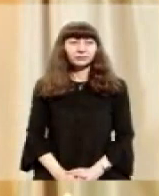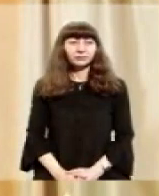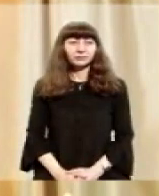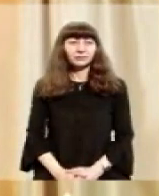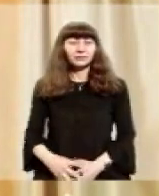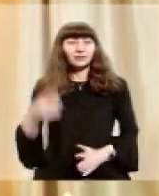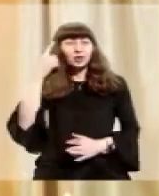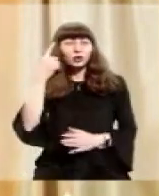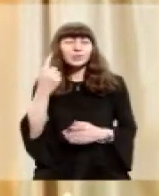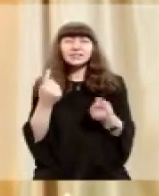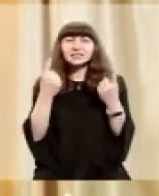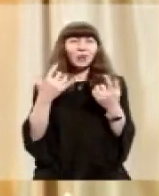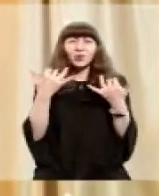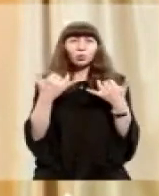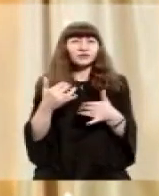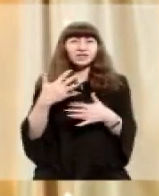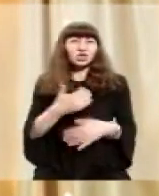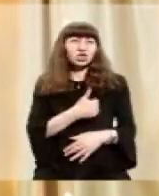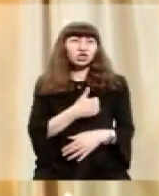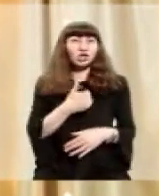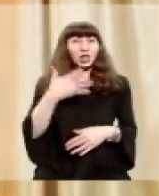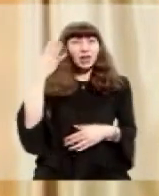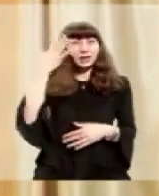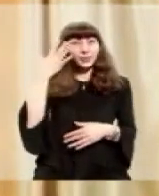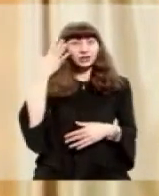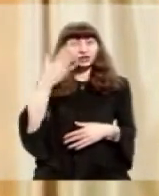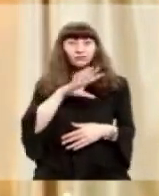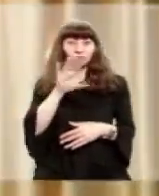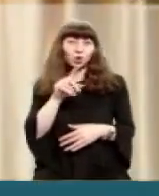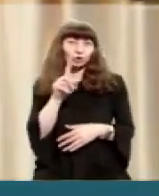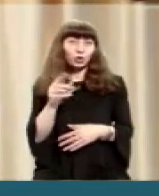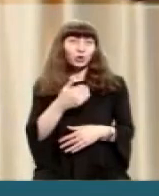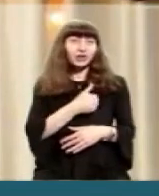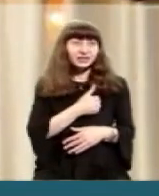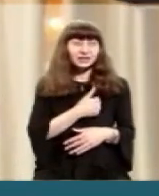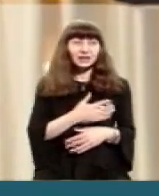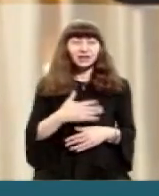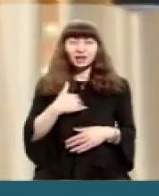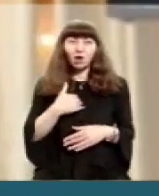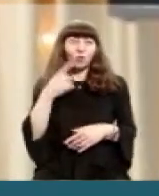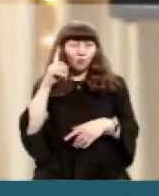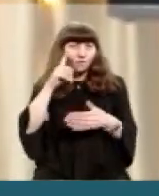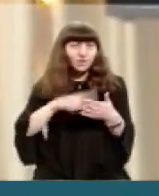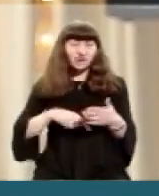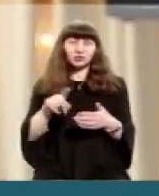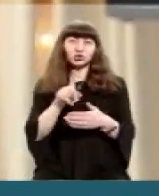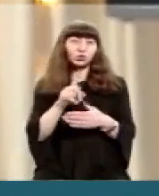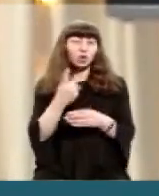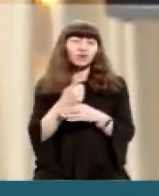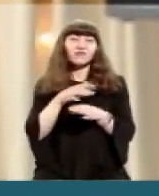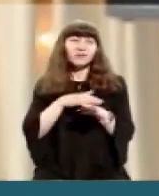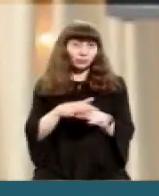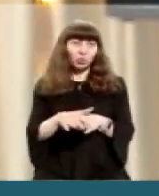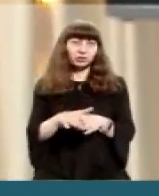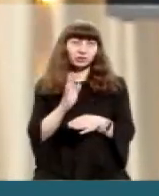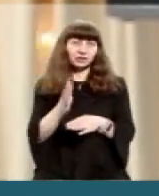Загадывайте самые фантастические. Вот все, что вы хотите. Я абсолютно уверен в том, что это